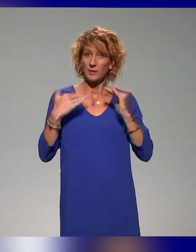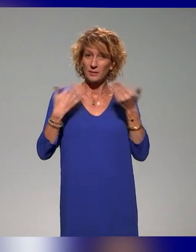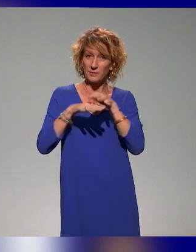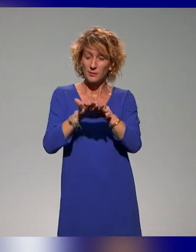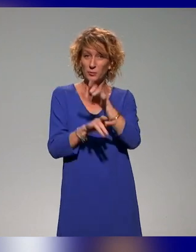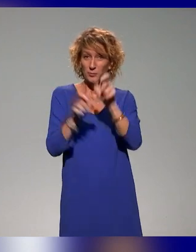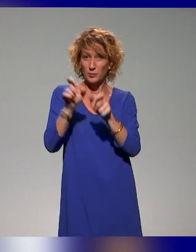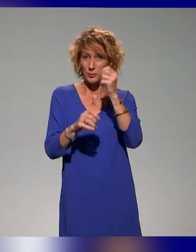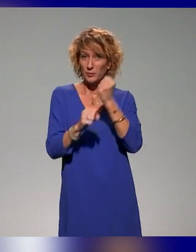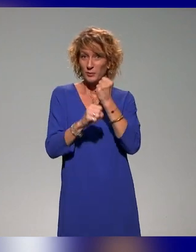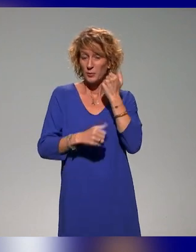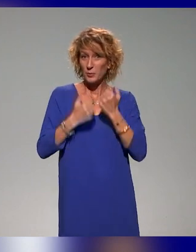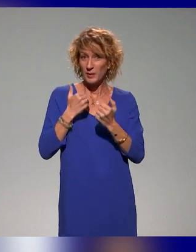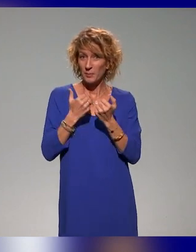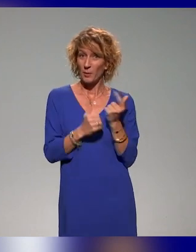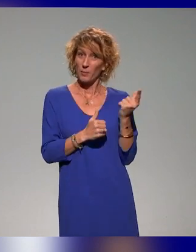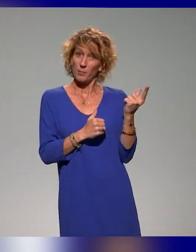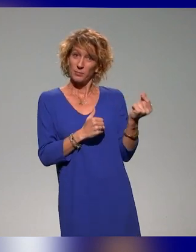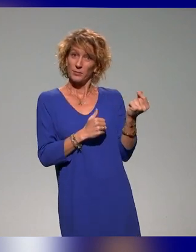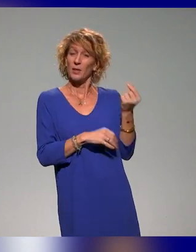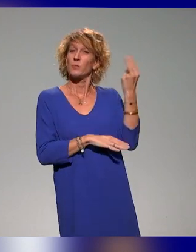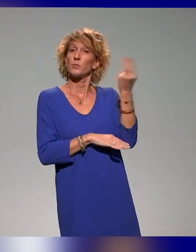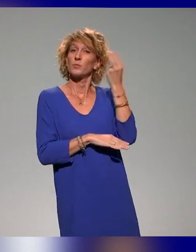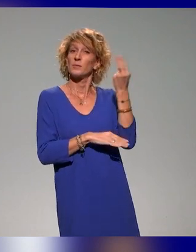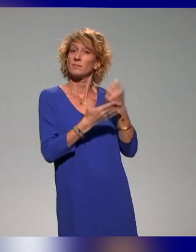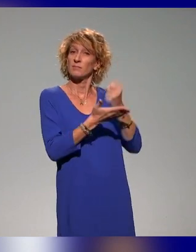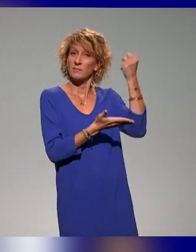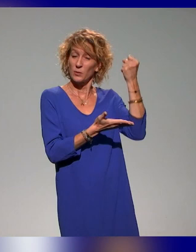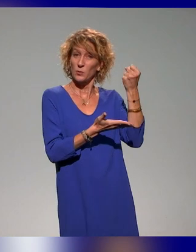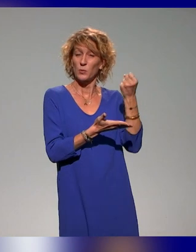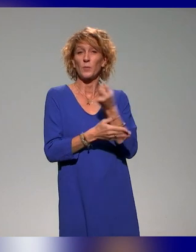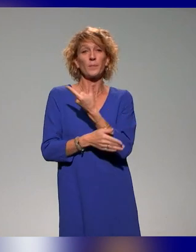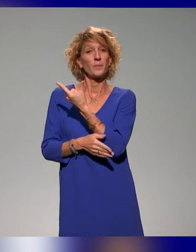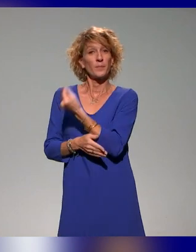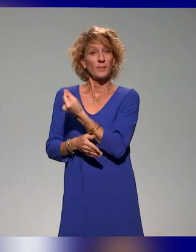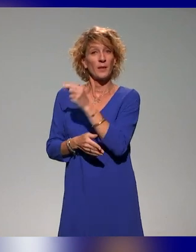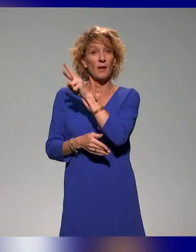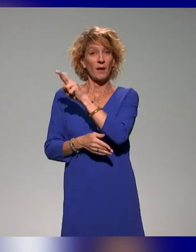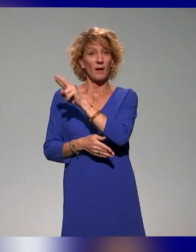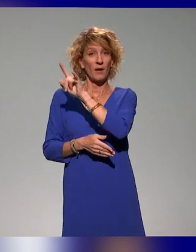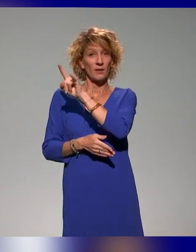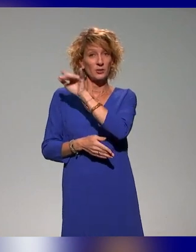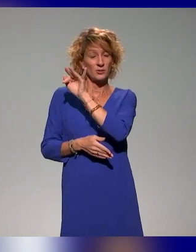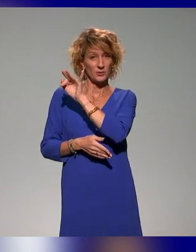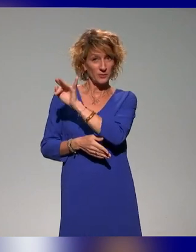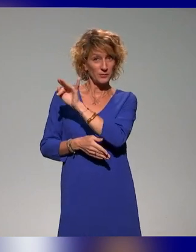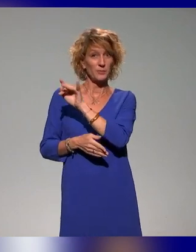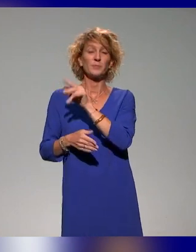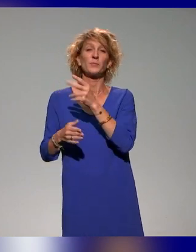organisée en partenariat avec l'Université de La Réunion et la ressource handicap formation de La